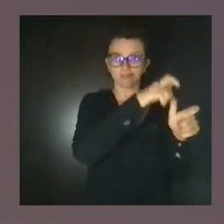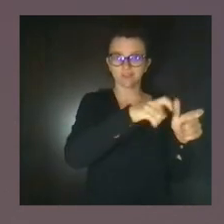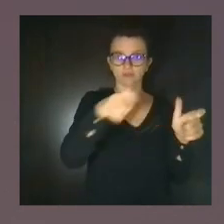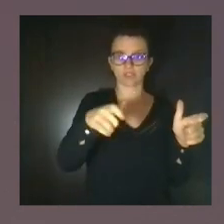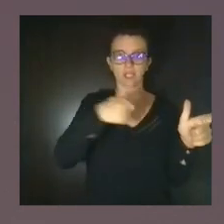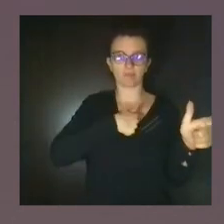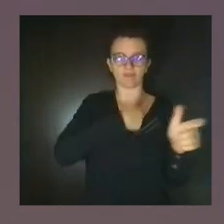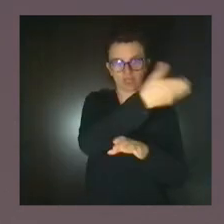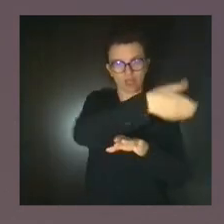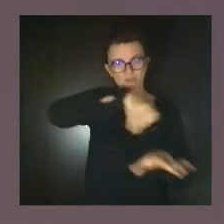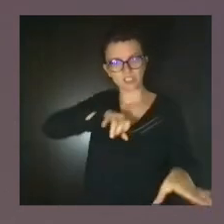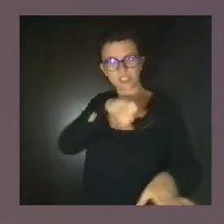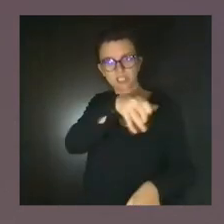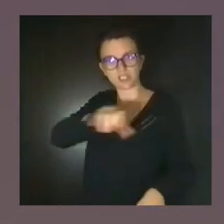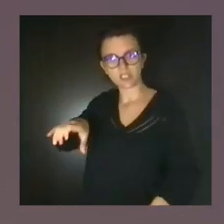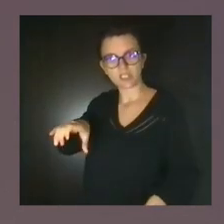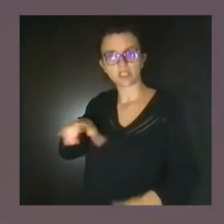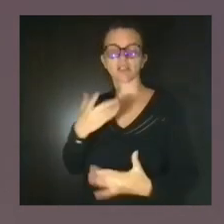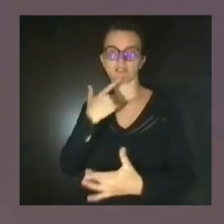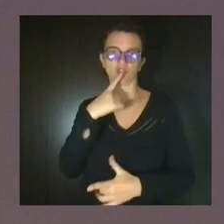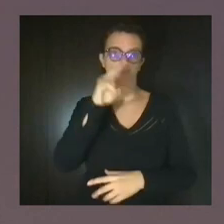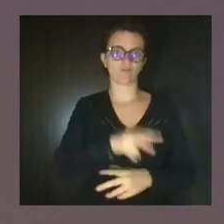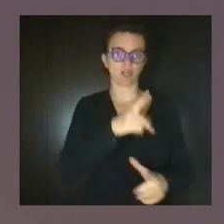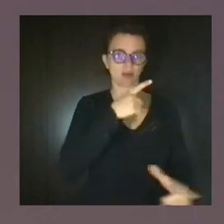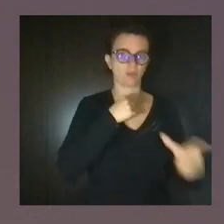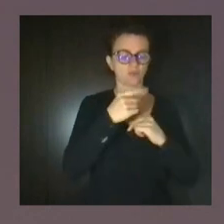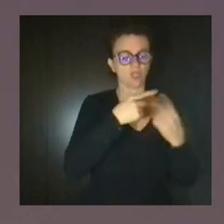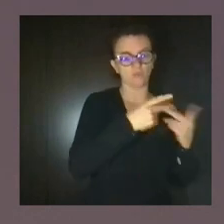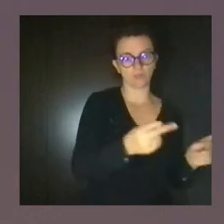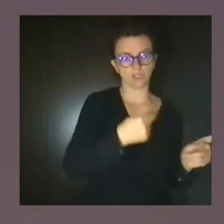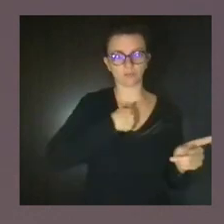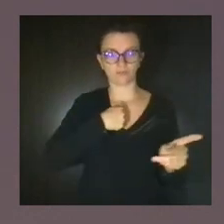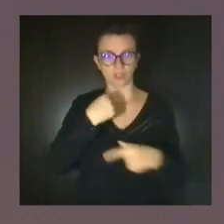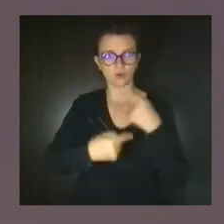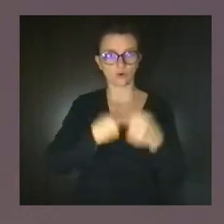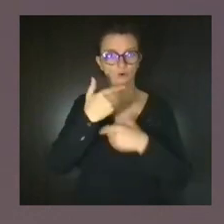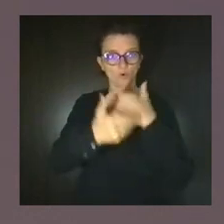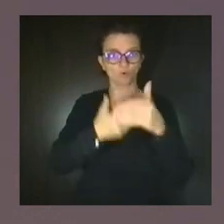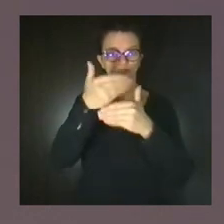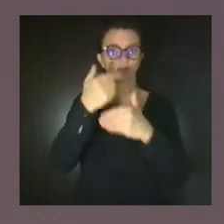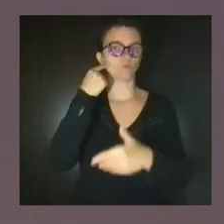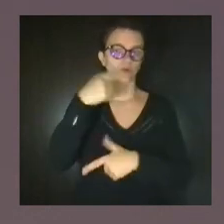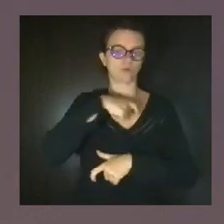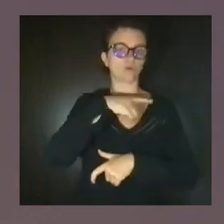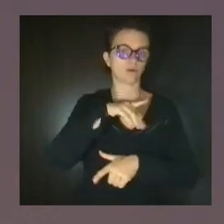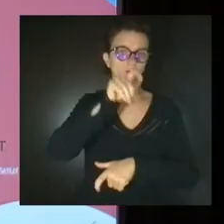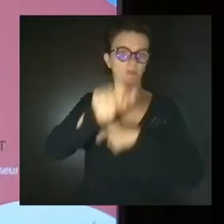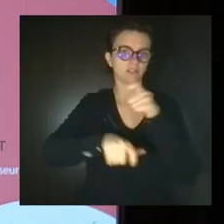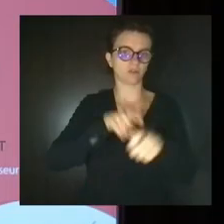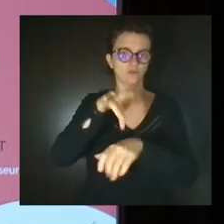dans ce projet et c'est un vrai partenariat public-privé qui est en train de se construire pour les personnes au service des personnes en situation de